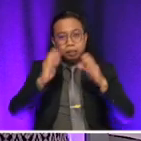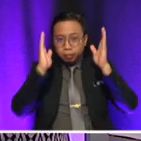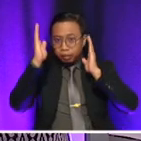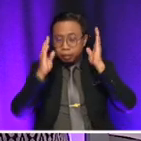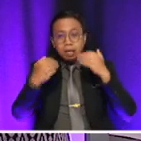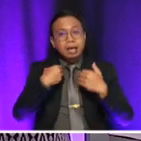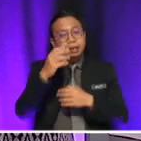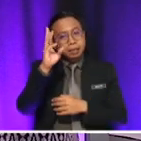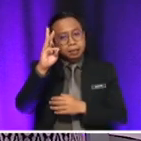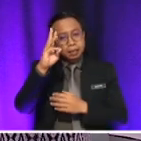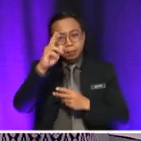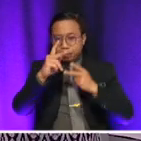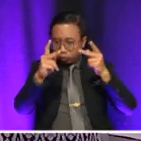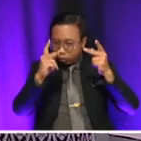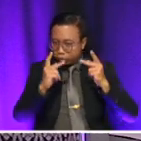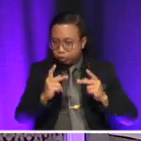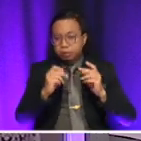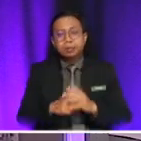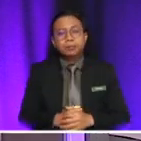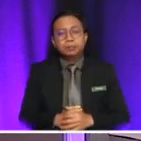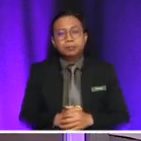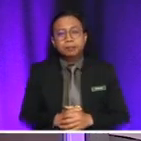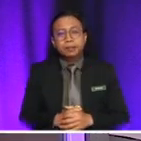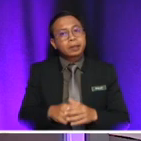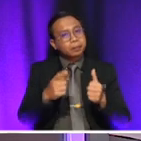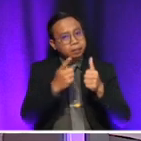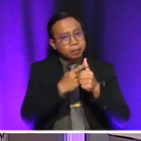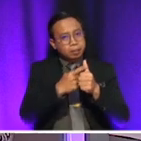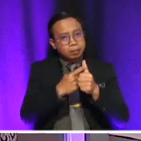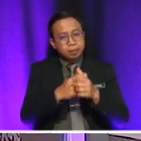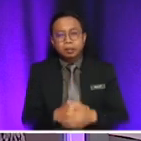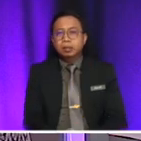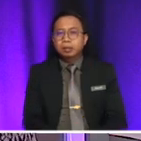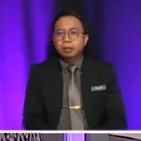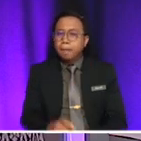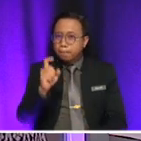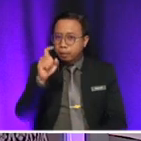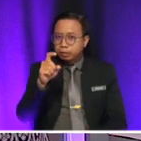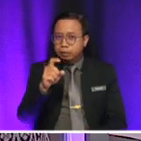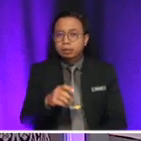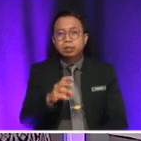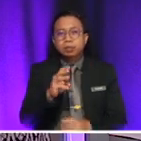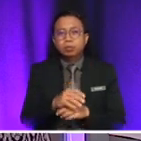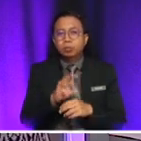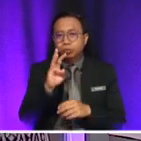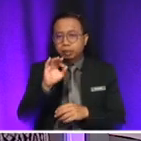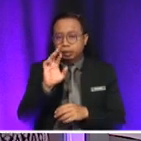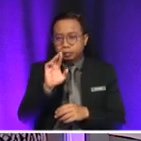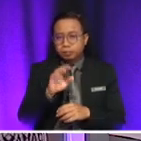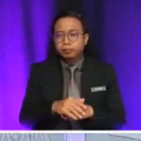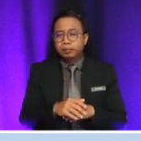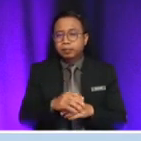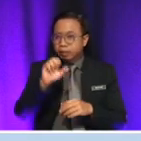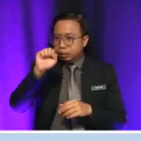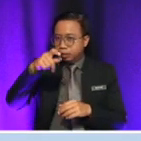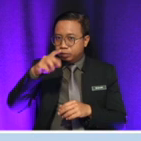6 proses Oke suatu pelihara aja yang pertama with mesti dikeluarkan oleh seruan Jaya pilihan Raya